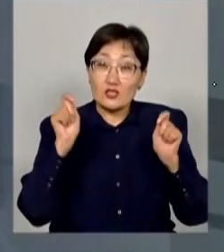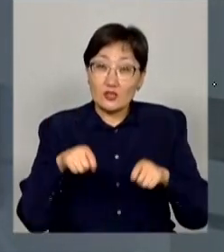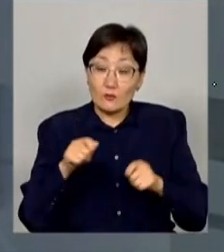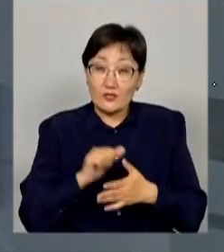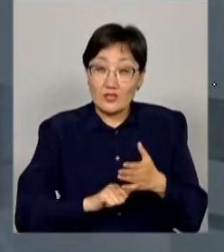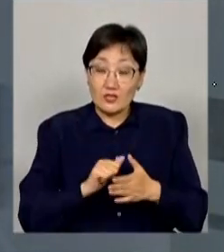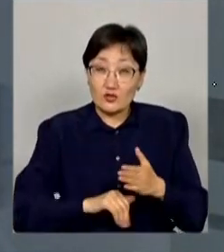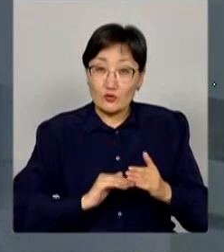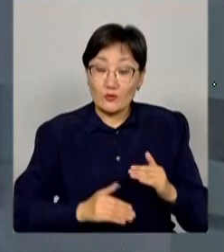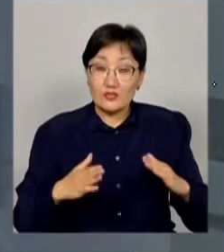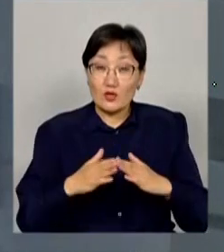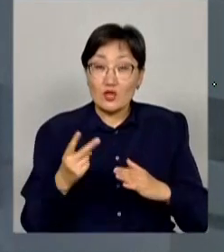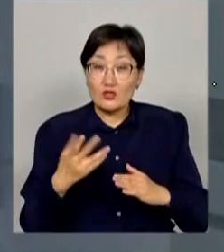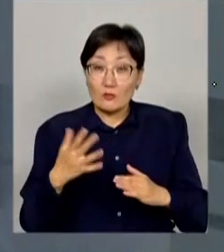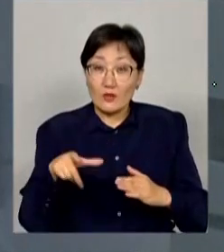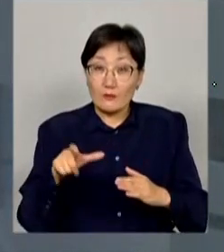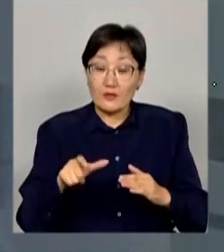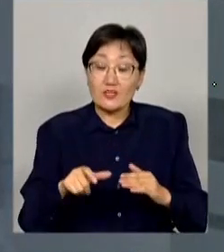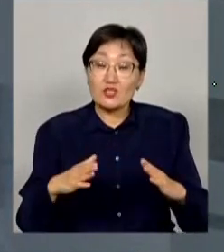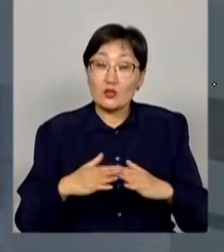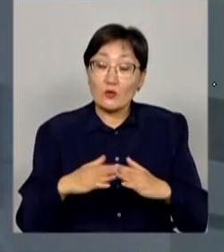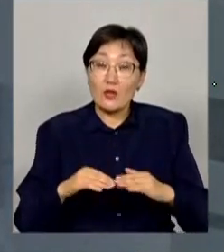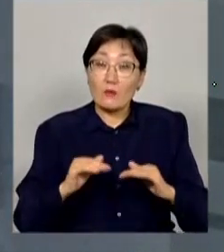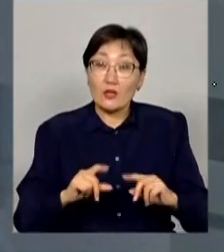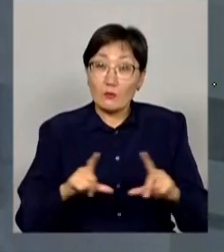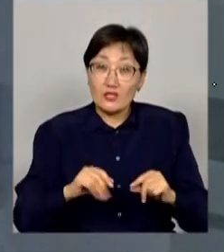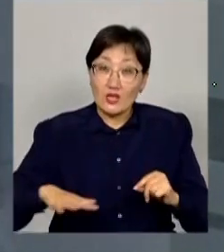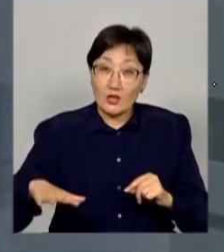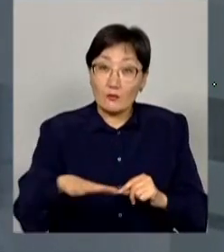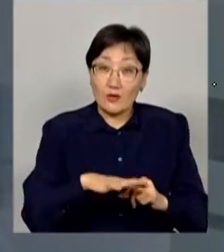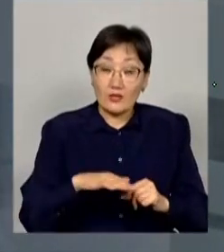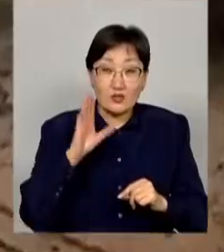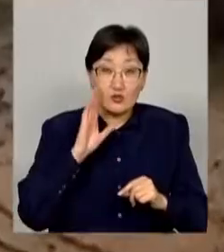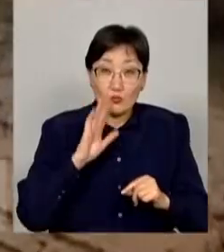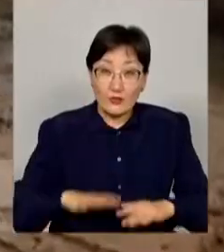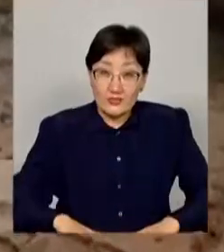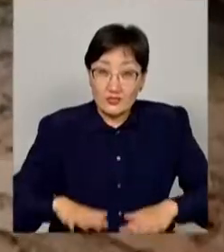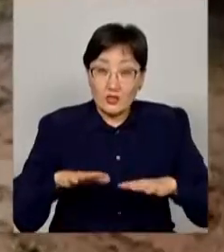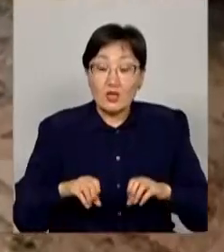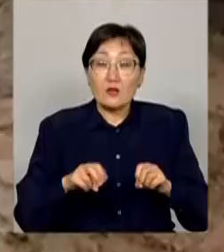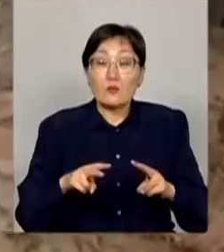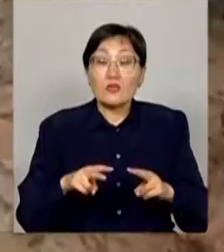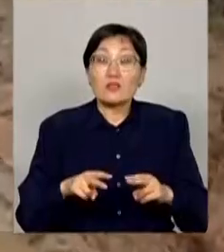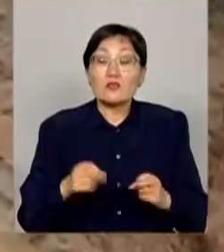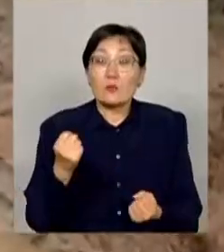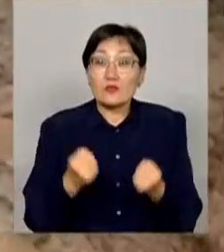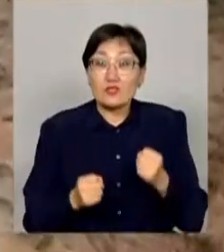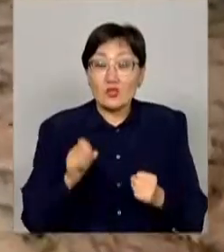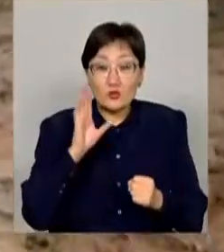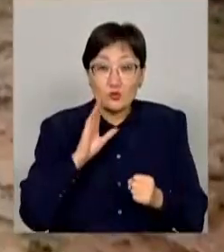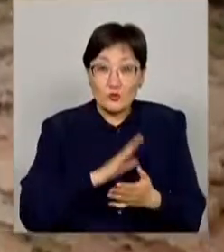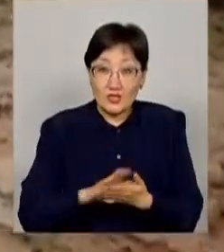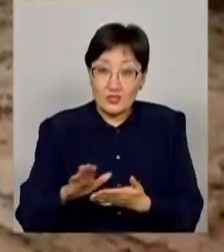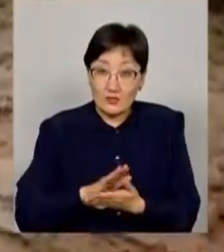жеке сектордағы 25 үй мен балабақша аумағын су басты. Құтқарушылар мен төтеншеліктер арнайы көлікпен суды тазалап, құм мен